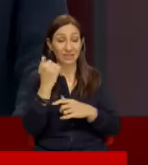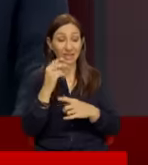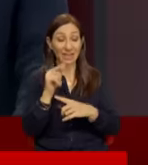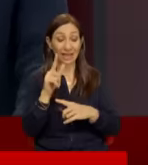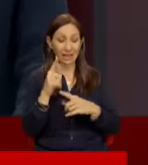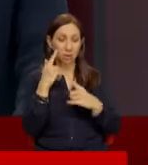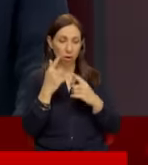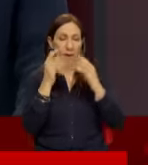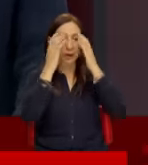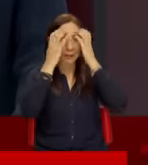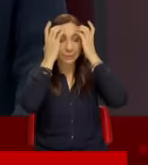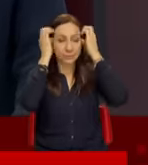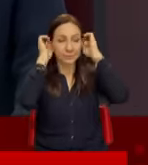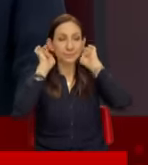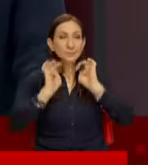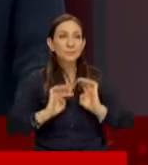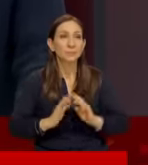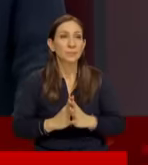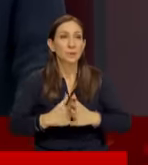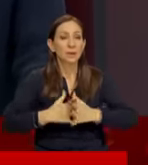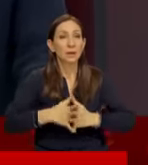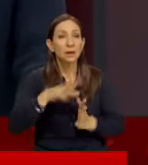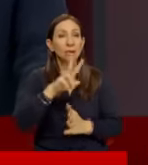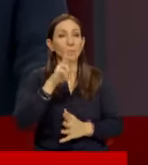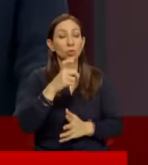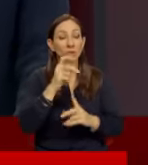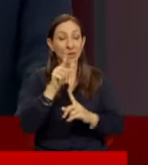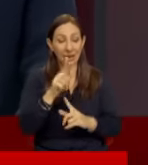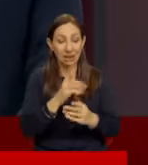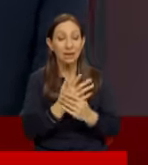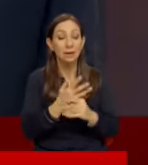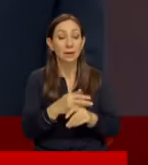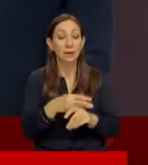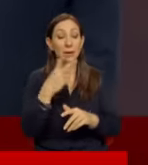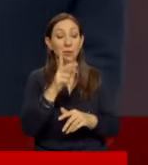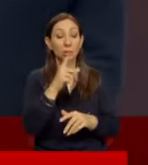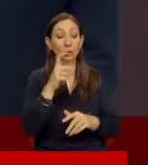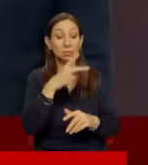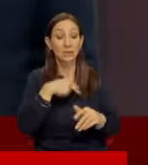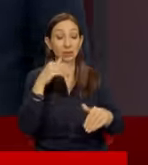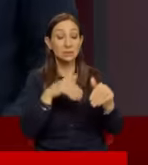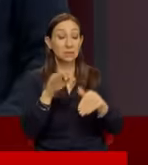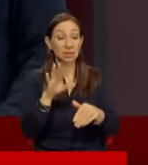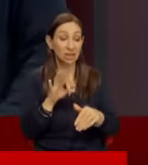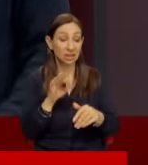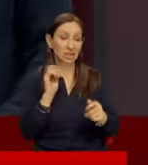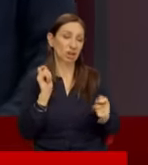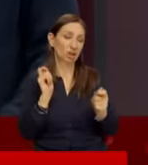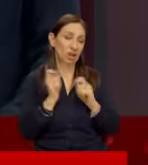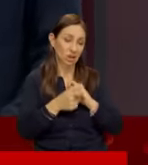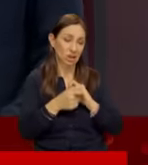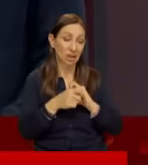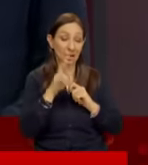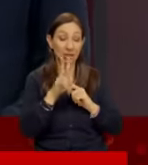il. Yani onu da hatırlatmasını yapayım. 29 il 2019 yerel seçimlerine göre tercihini